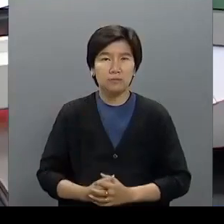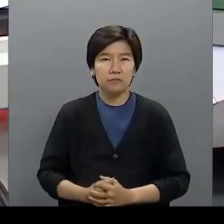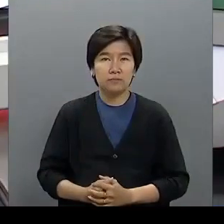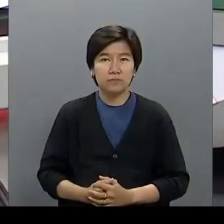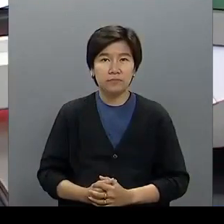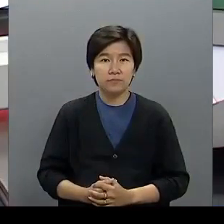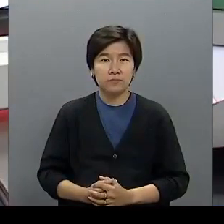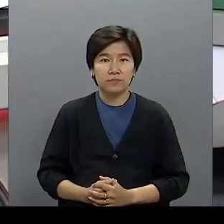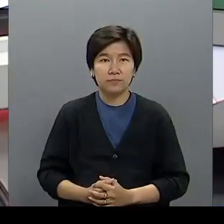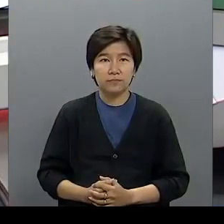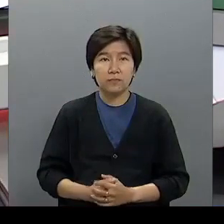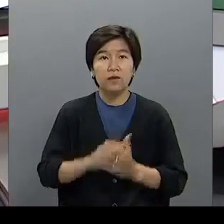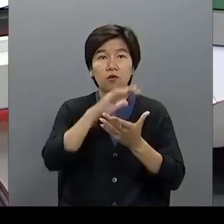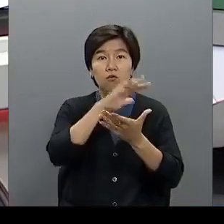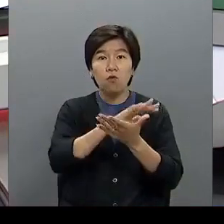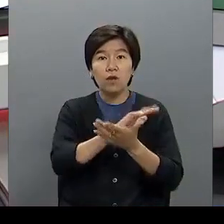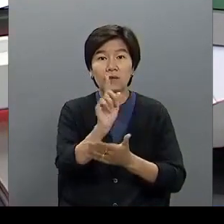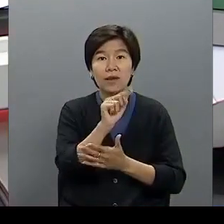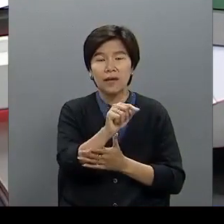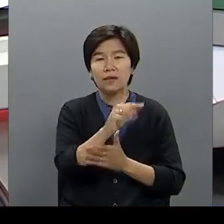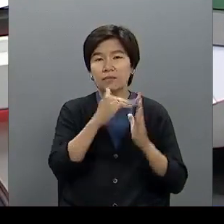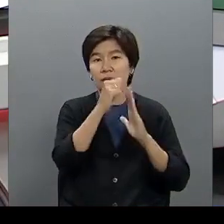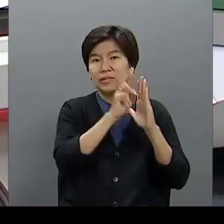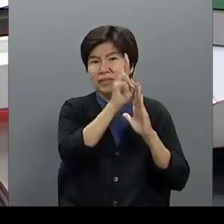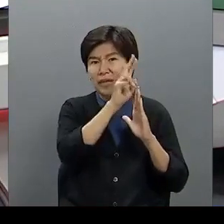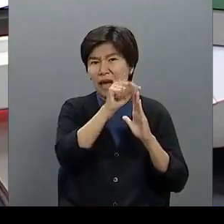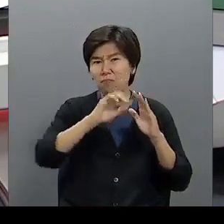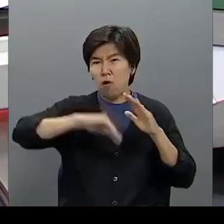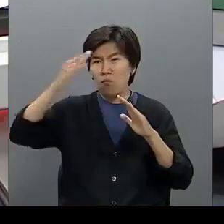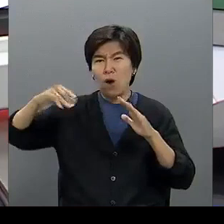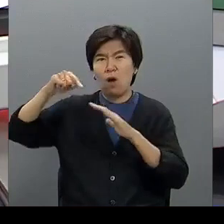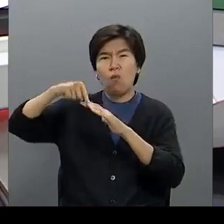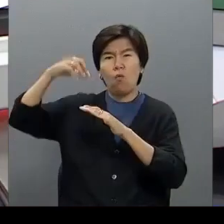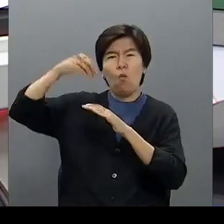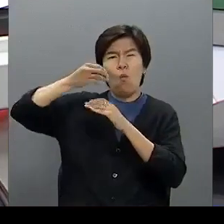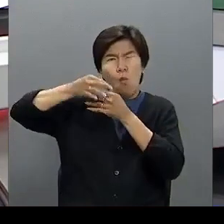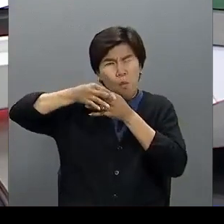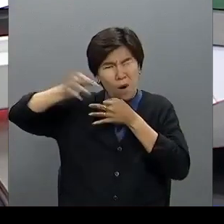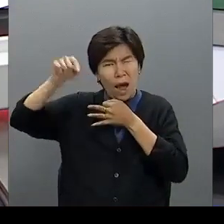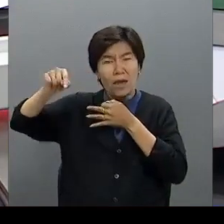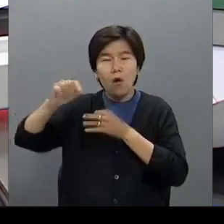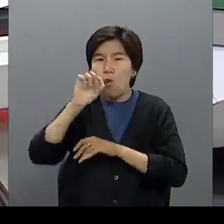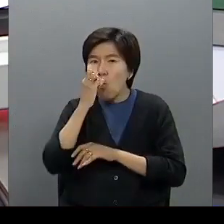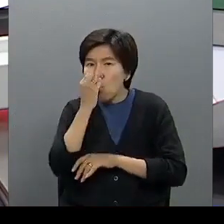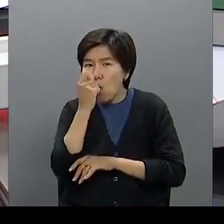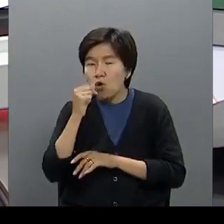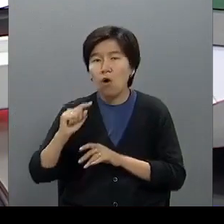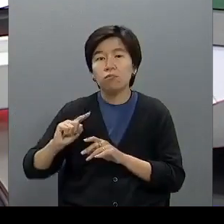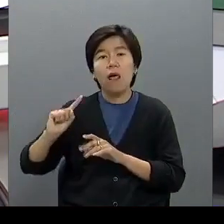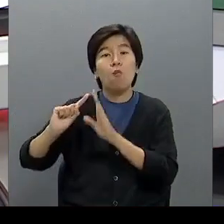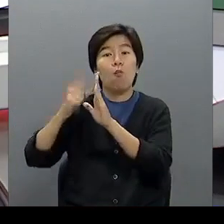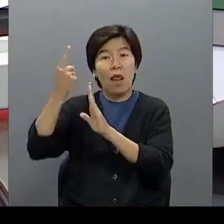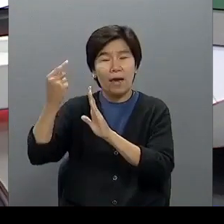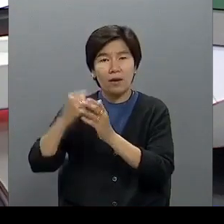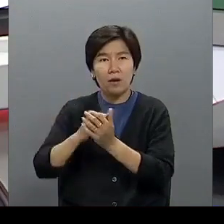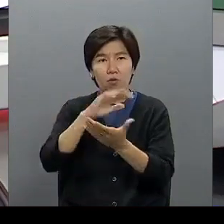โรงเรียนในพื้นที่สูงในจังหวัดเชียงรายหลายแห่งทดลองเรียนทางไกลเป็นวันแรกนะครับบางแห่งก็เลือกที่จะเปิดพื้นที่โรงเรียนเป็นแหล่งเรีย